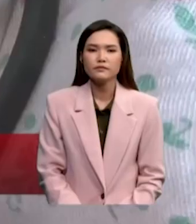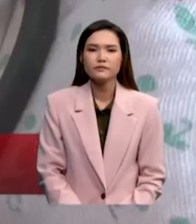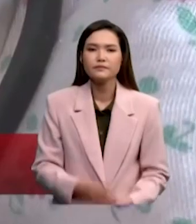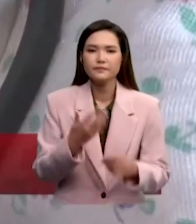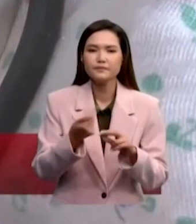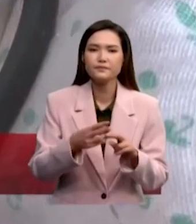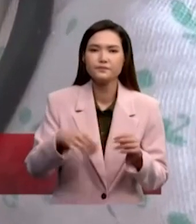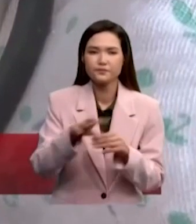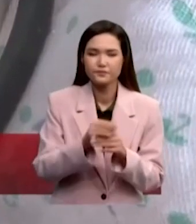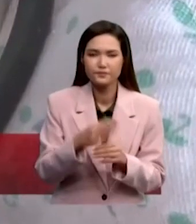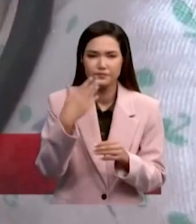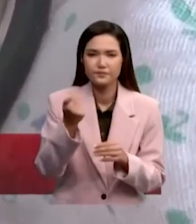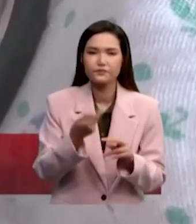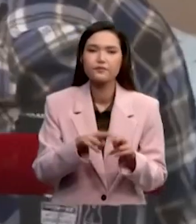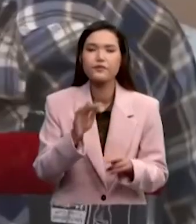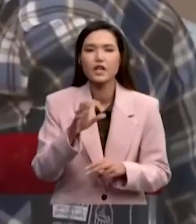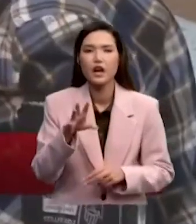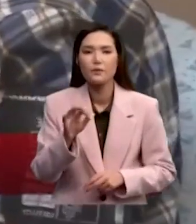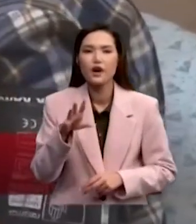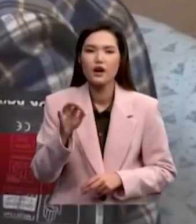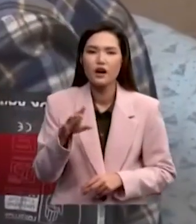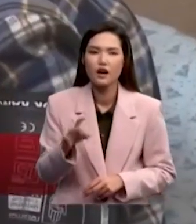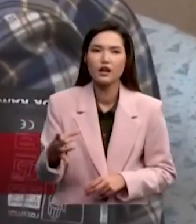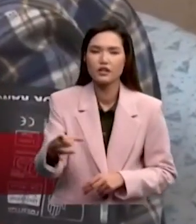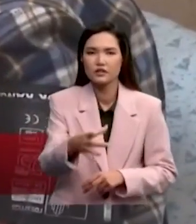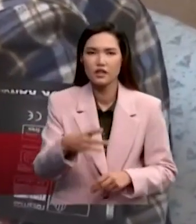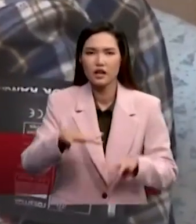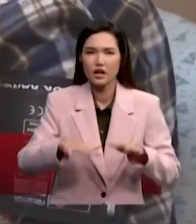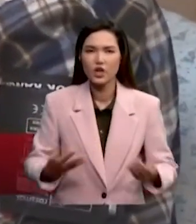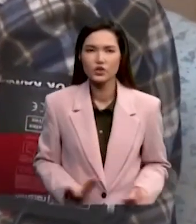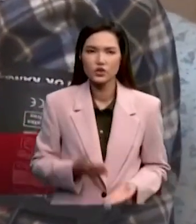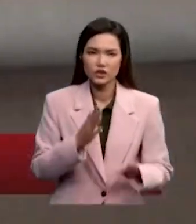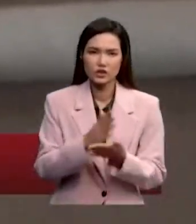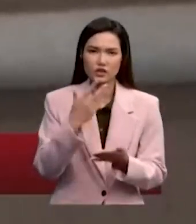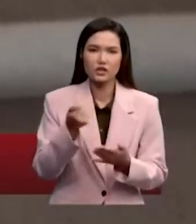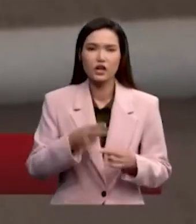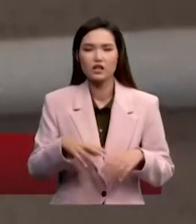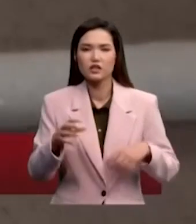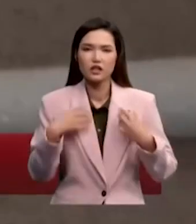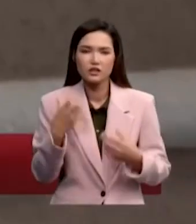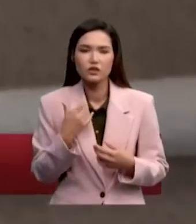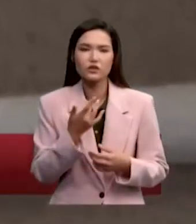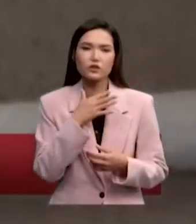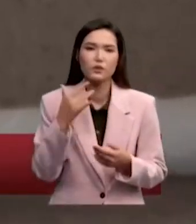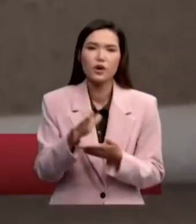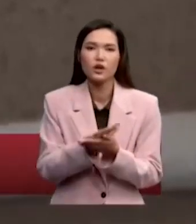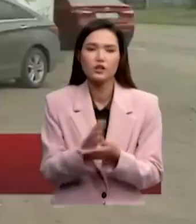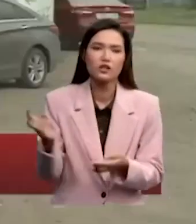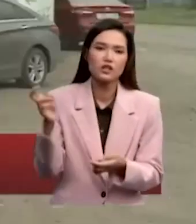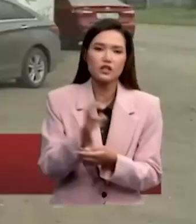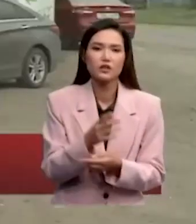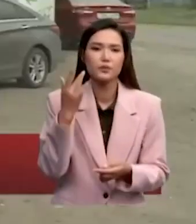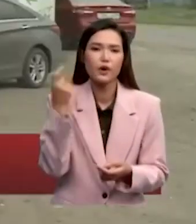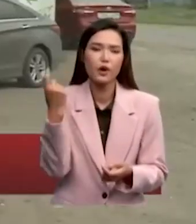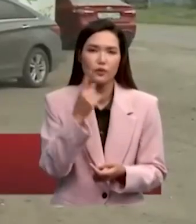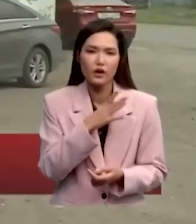162-163. Бұқаржау ауданы Чикалов елді мекенде емхана деген атымен жоқ. Сондықтан денсаулығына алаңдаған жұрт осылай өз күндерін өздері көріп әлек. Ол